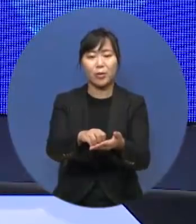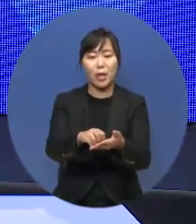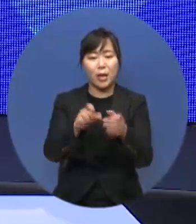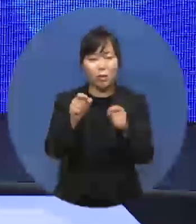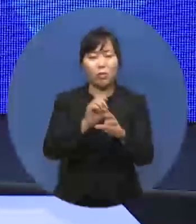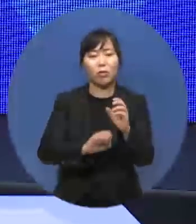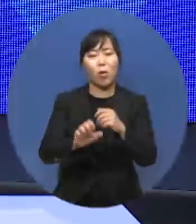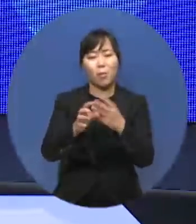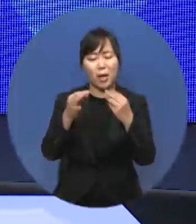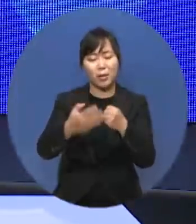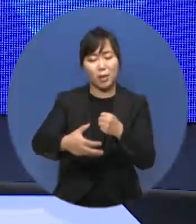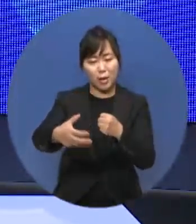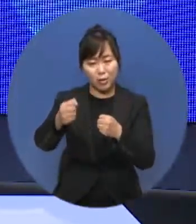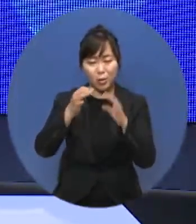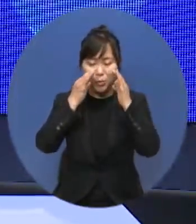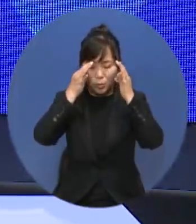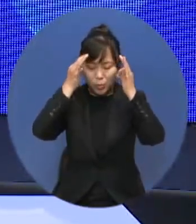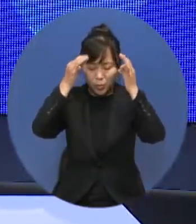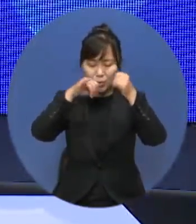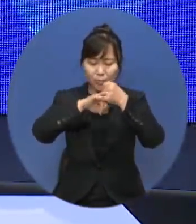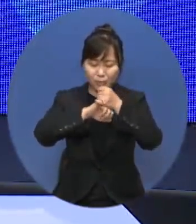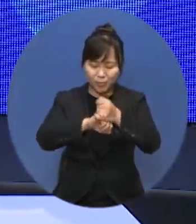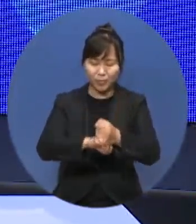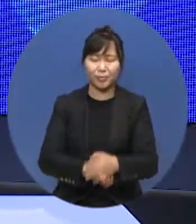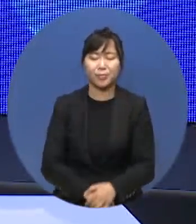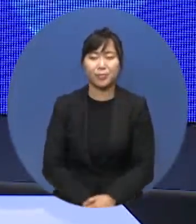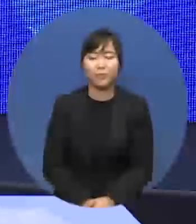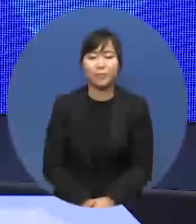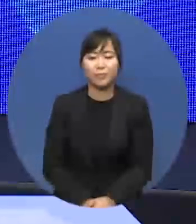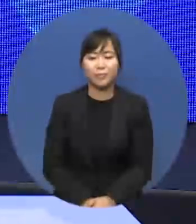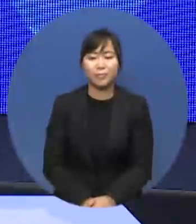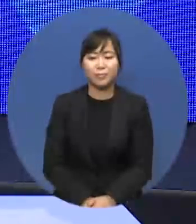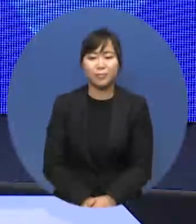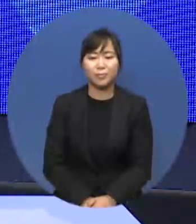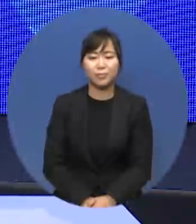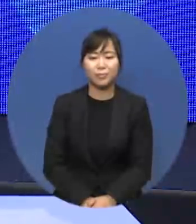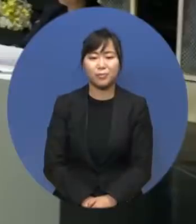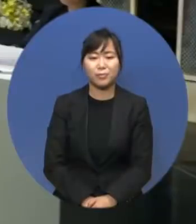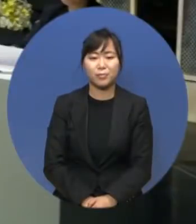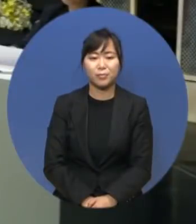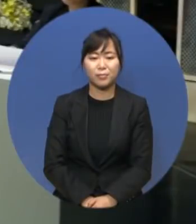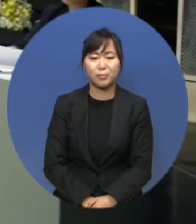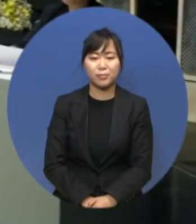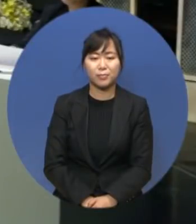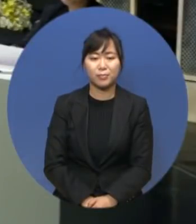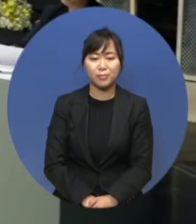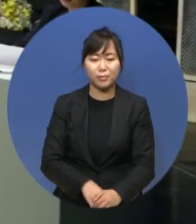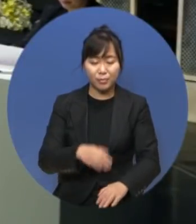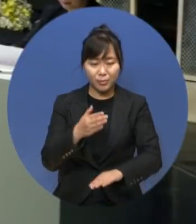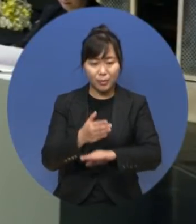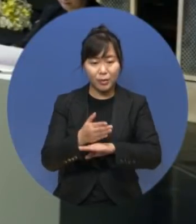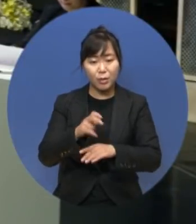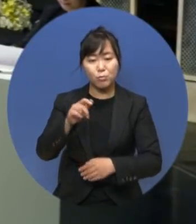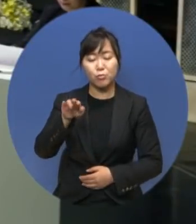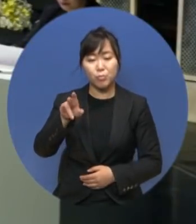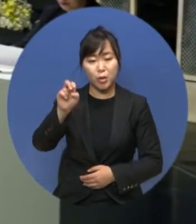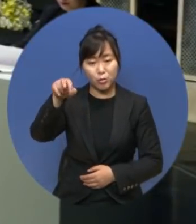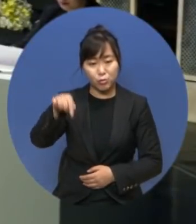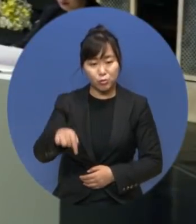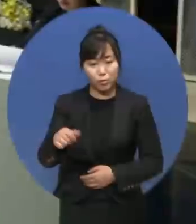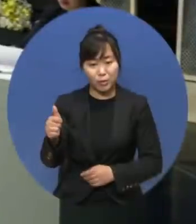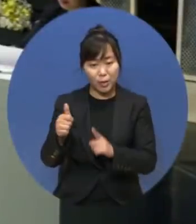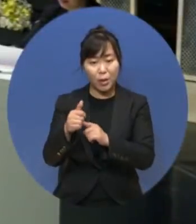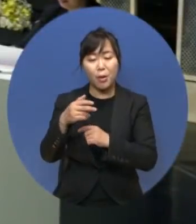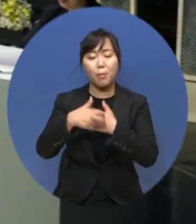기회를 더 많이 얻도록 하는데 노력을 계속적으로 하도록 하겠습니다. 네, 감사합니다. 문명수 장사님,